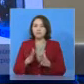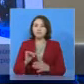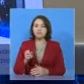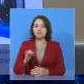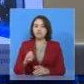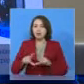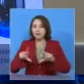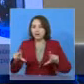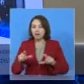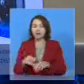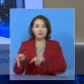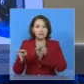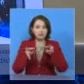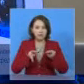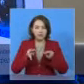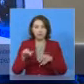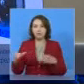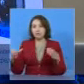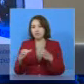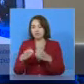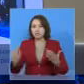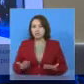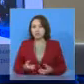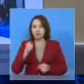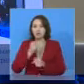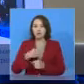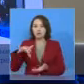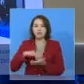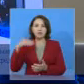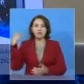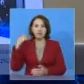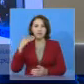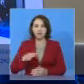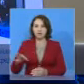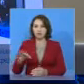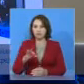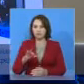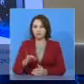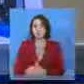центра, созданного для контроля и мониторинга жизнедеятельности города Ахтубе и области.